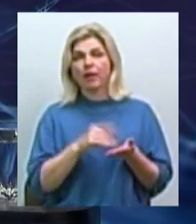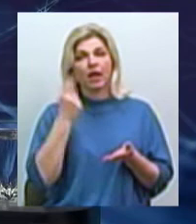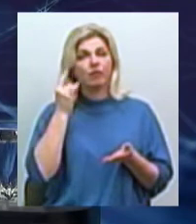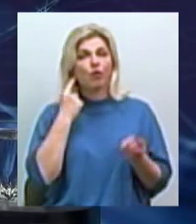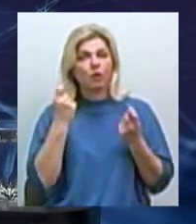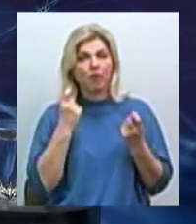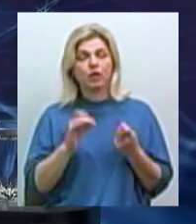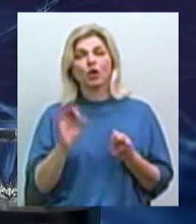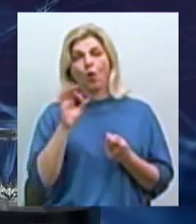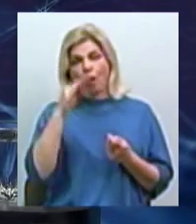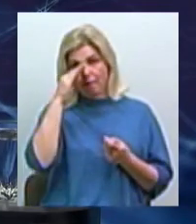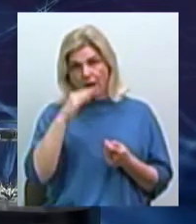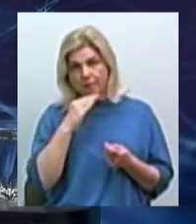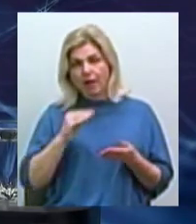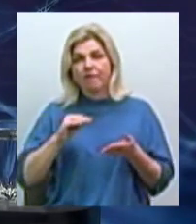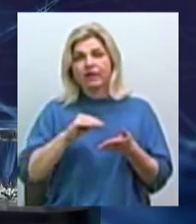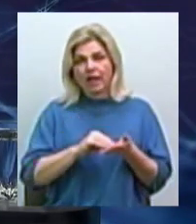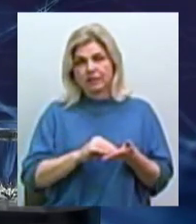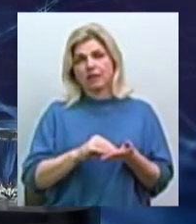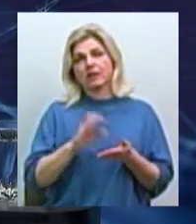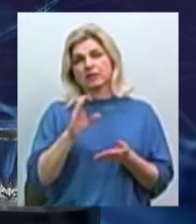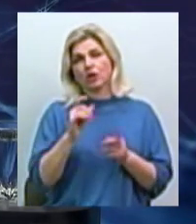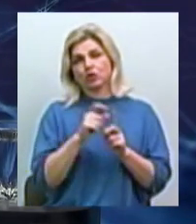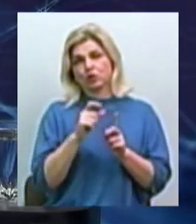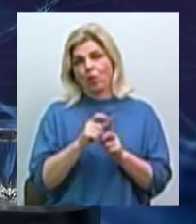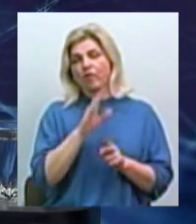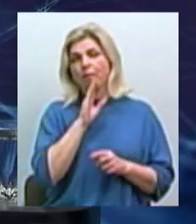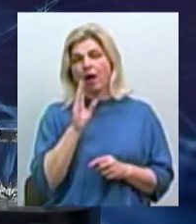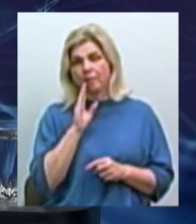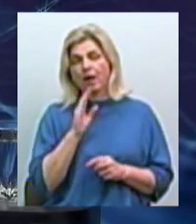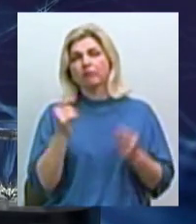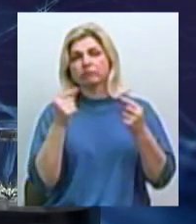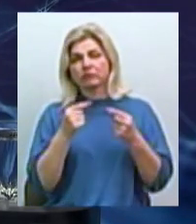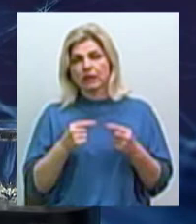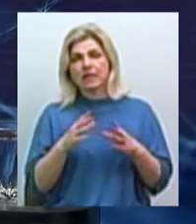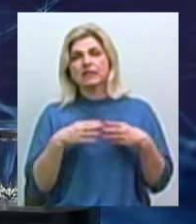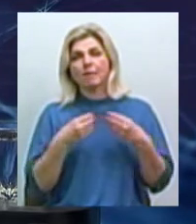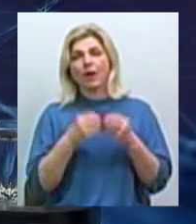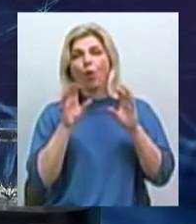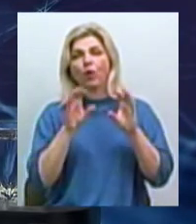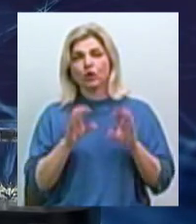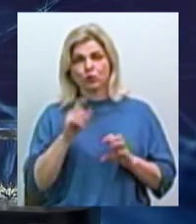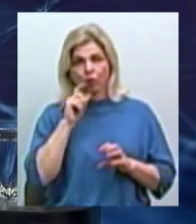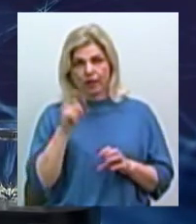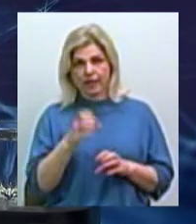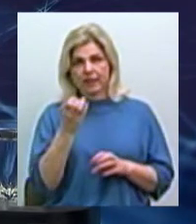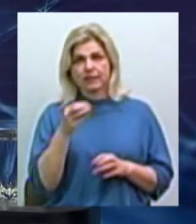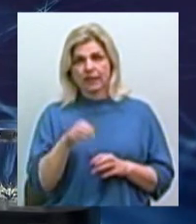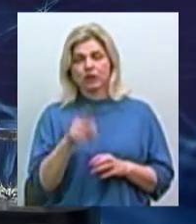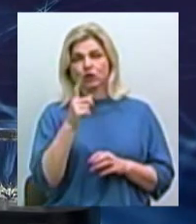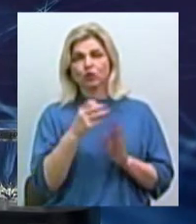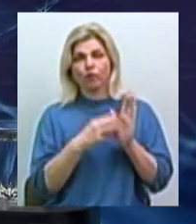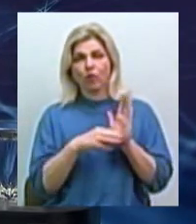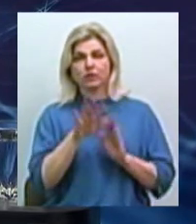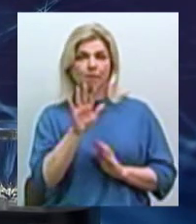внесені зі слів матері, відповідно до статті 135 Сімейного кодексу України. Якщо ж один із